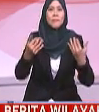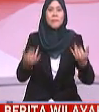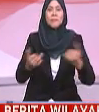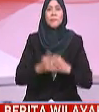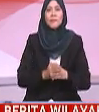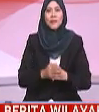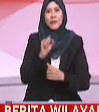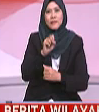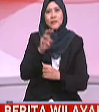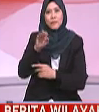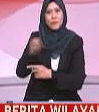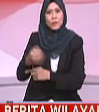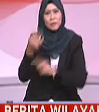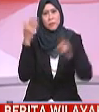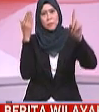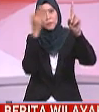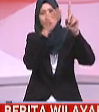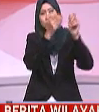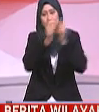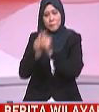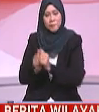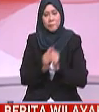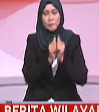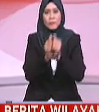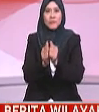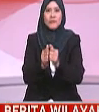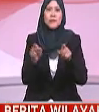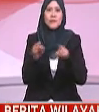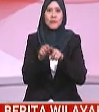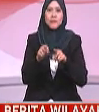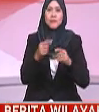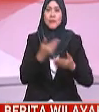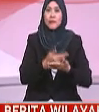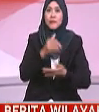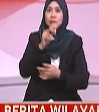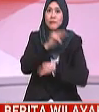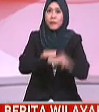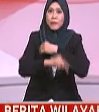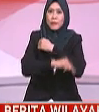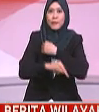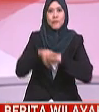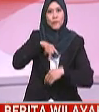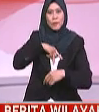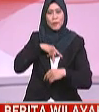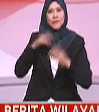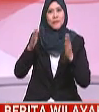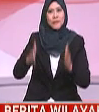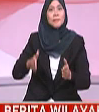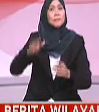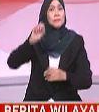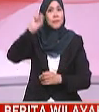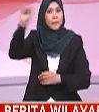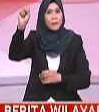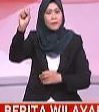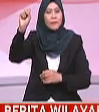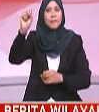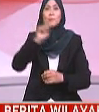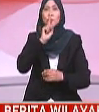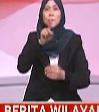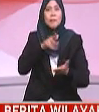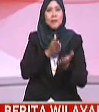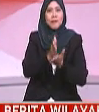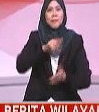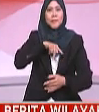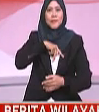berkata SMJ adalah hala tuju bersama sebagaimana jatah anak negeri adalah hak milik semua anak watan Sabah. Hak milik ini datang